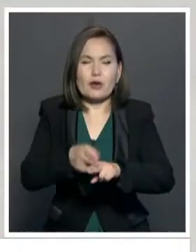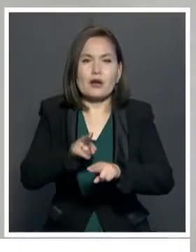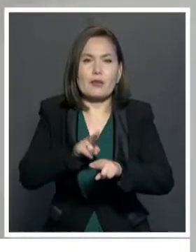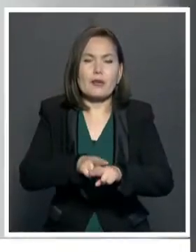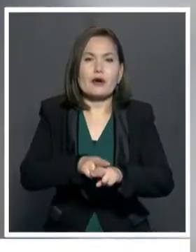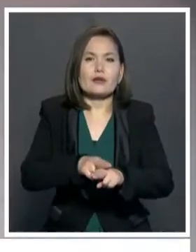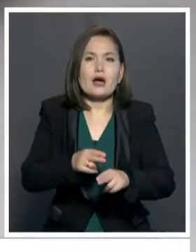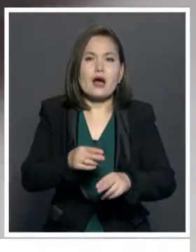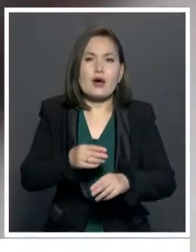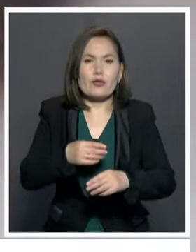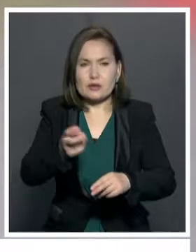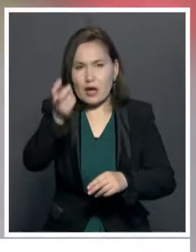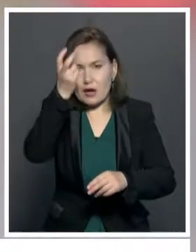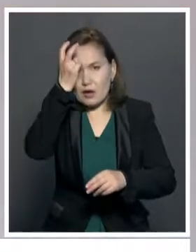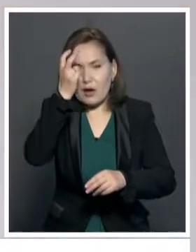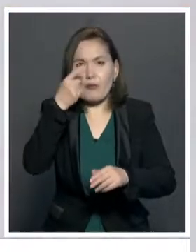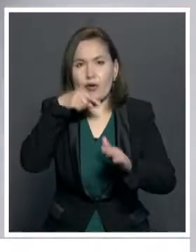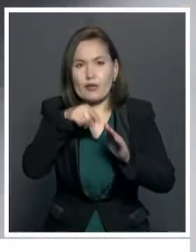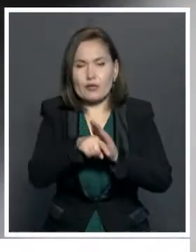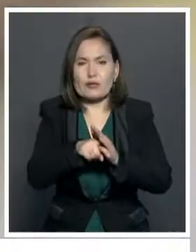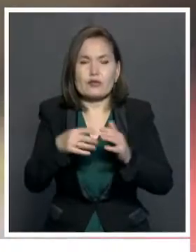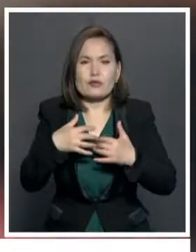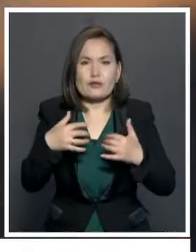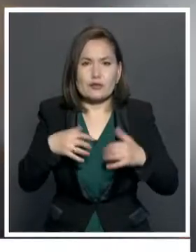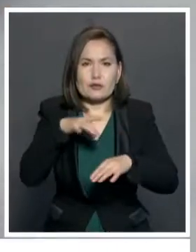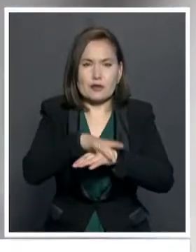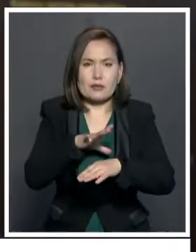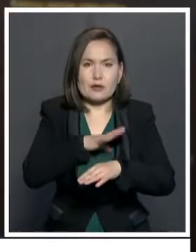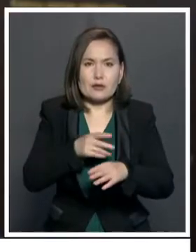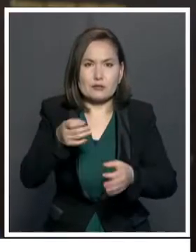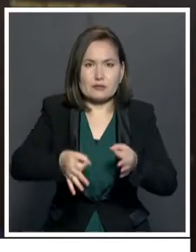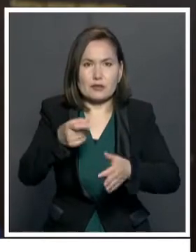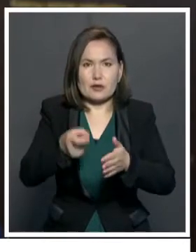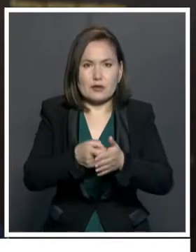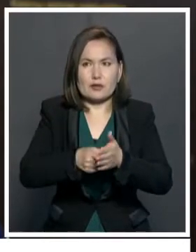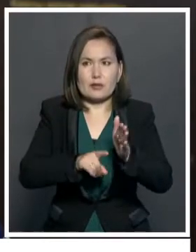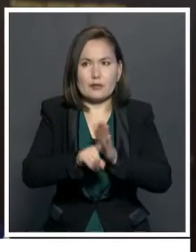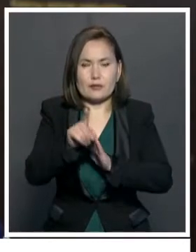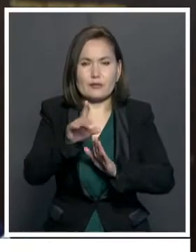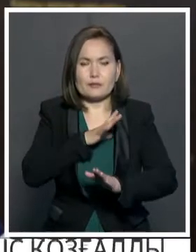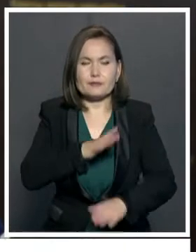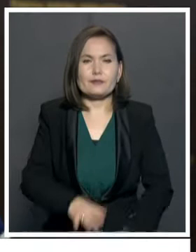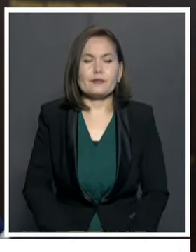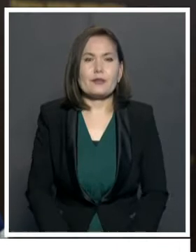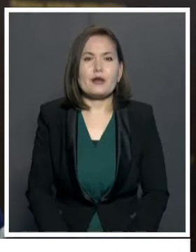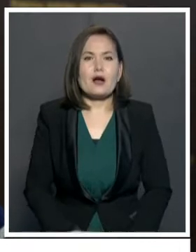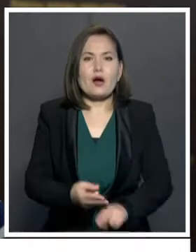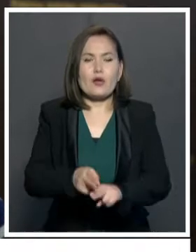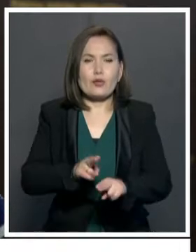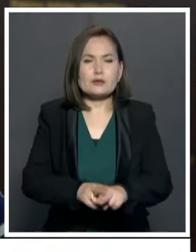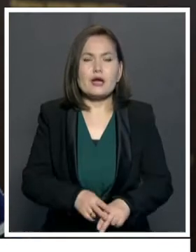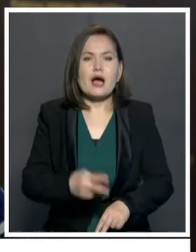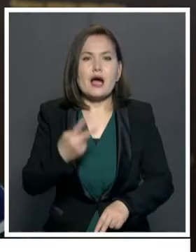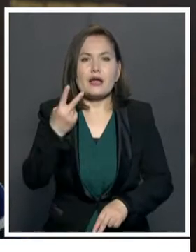оқиға орнында өлі арқар табылды. Қылмыстық іс тергеліп жатыр. Біздің қатарымызда мұндай қызметкерлерге орын